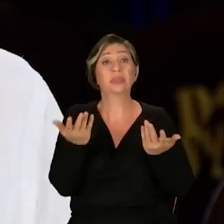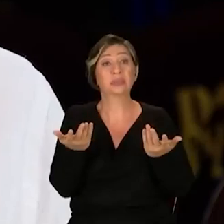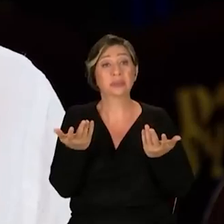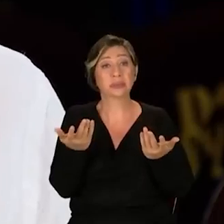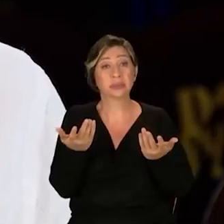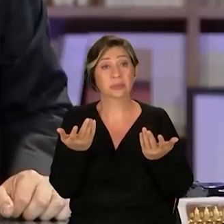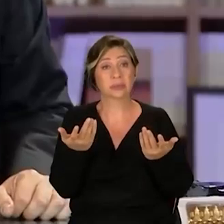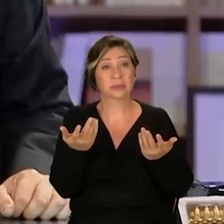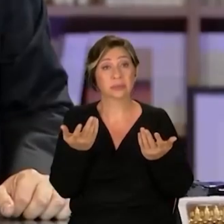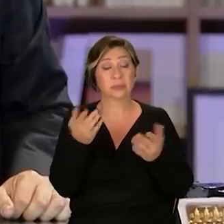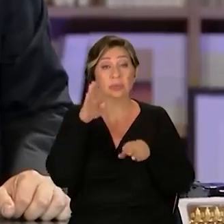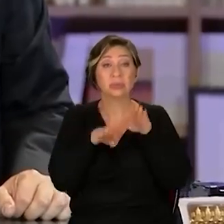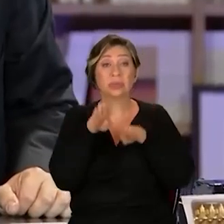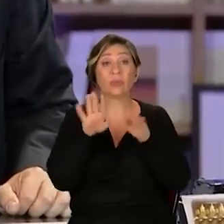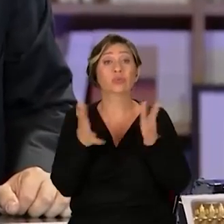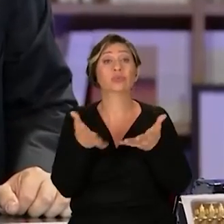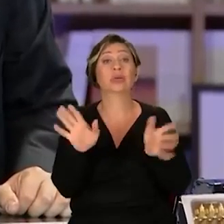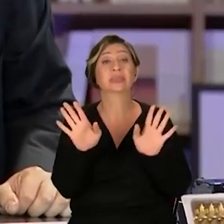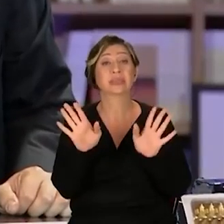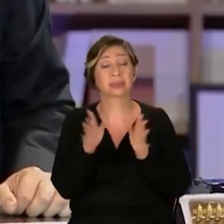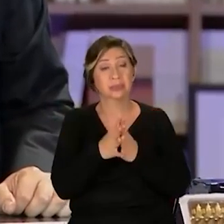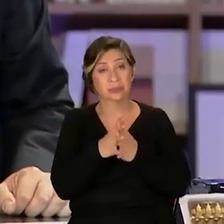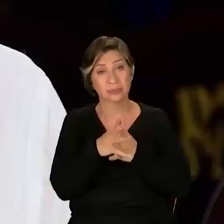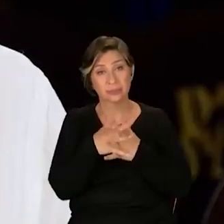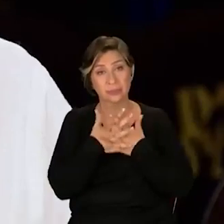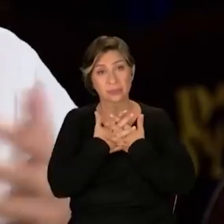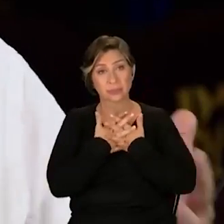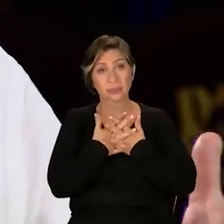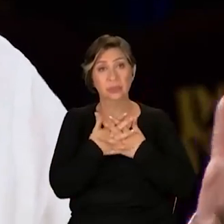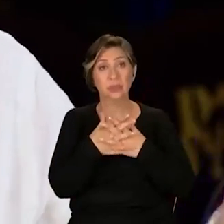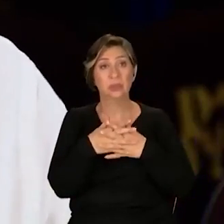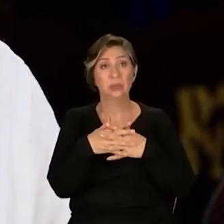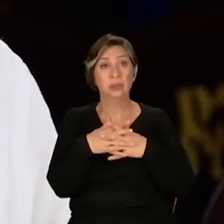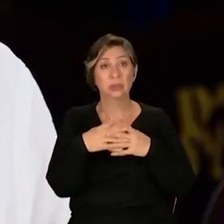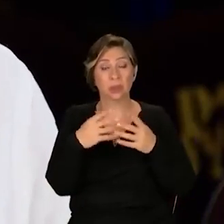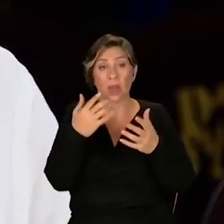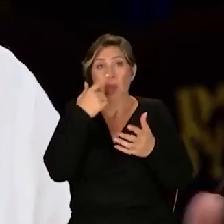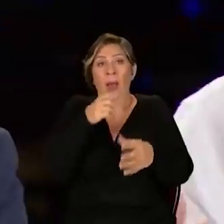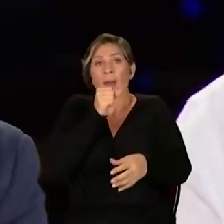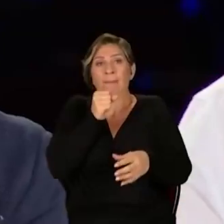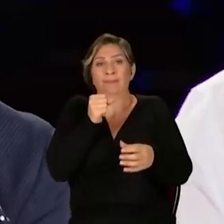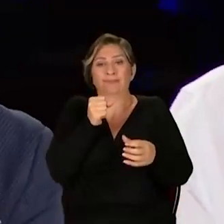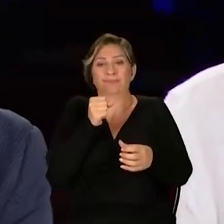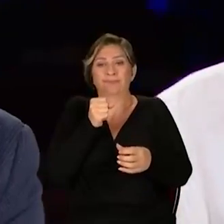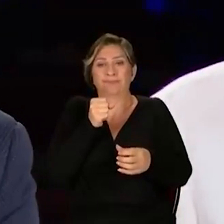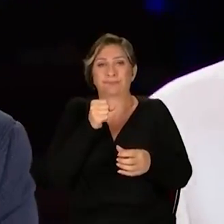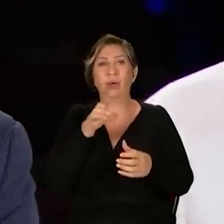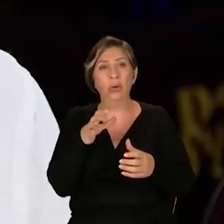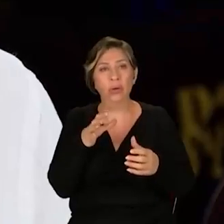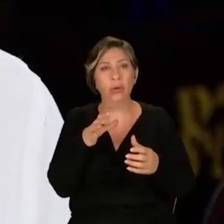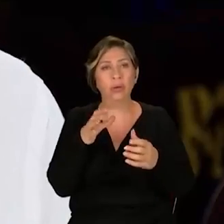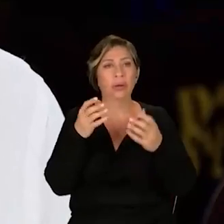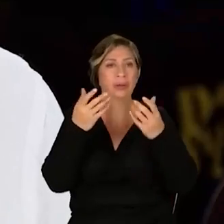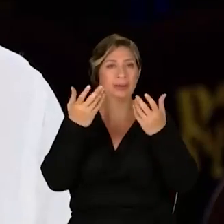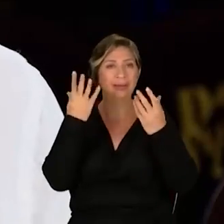Aa. Evet. Yani çünkü bir yerde düşer de belli bir aşamanın altına düşmez. Pof yapar konu